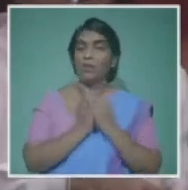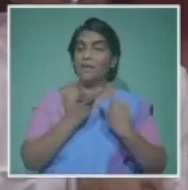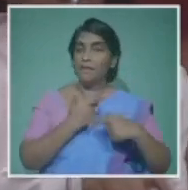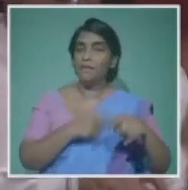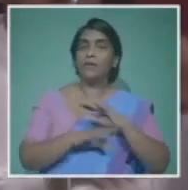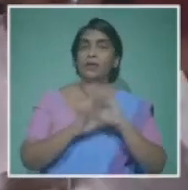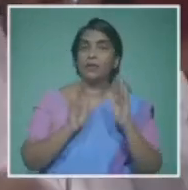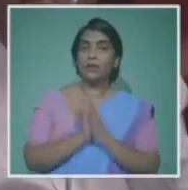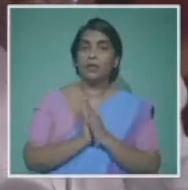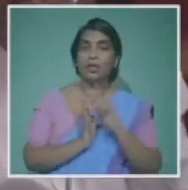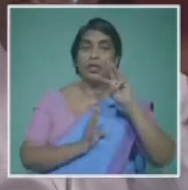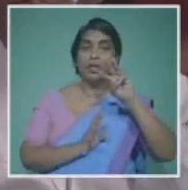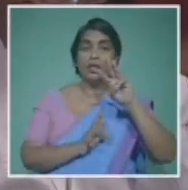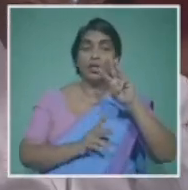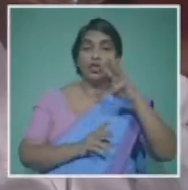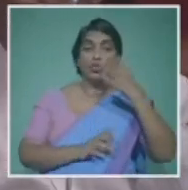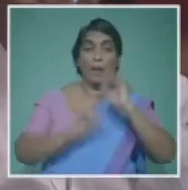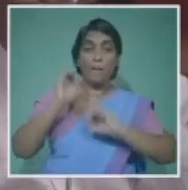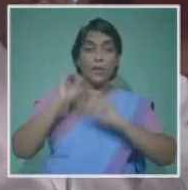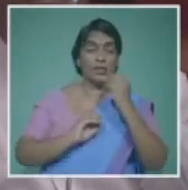පාසල් උපකරණ 100 300 කින් වැඩි වෙලා